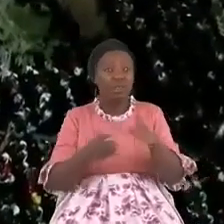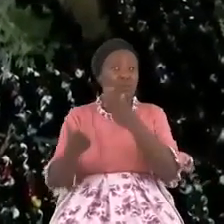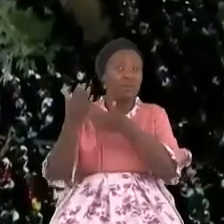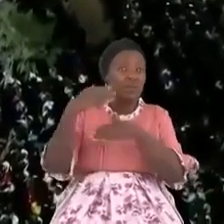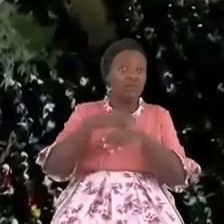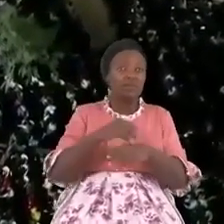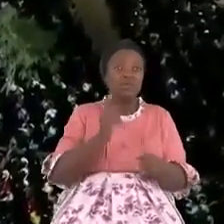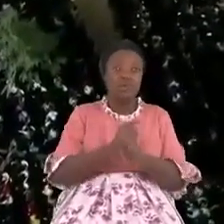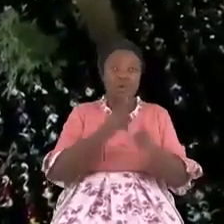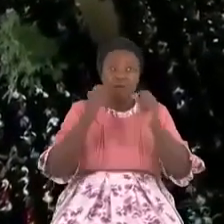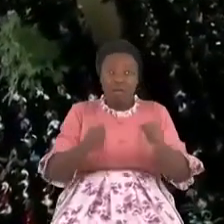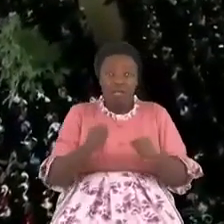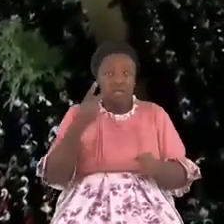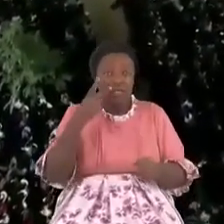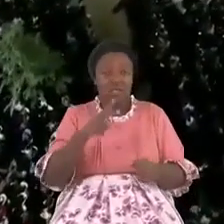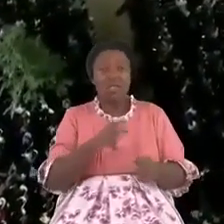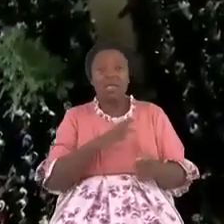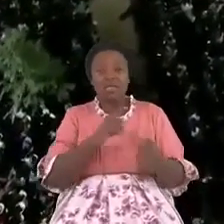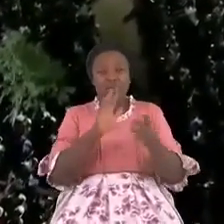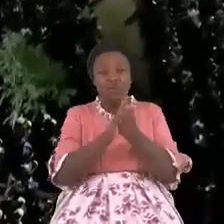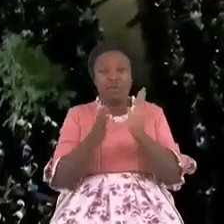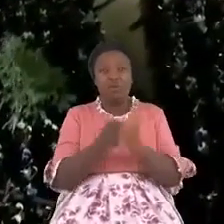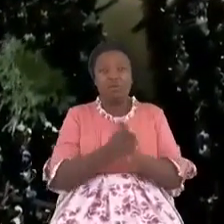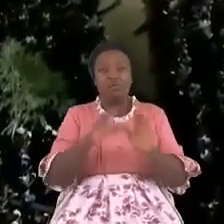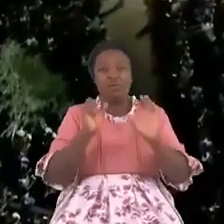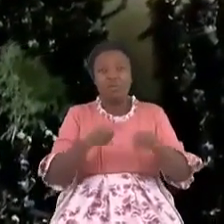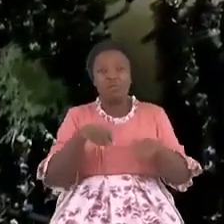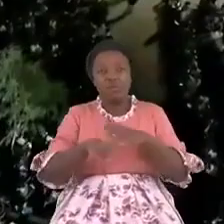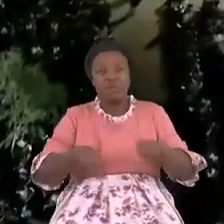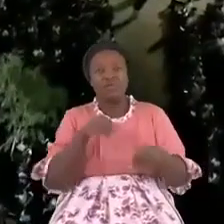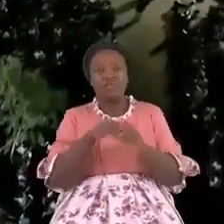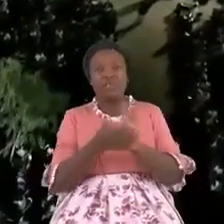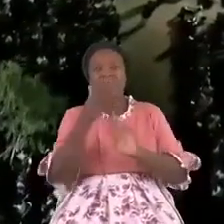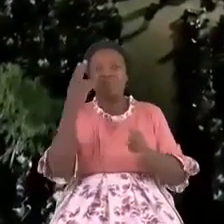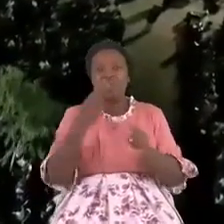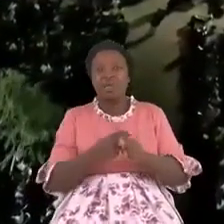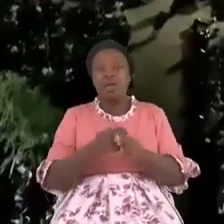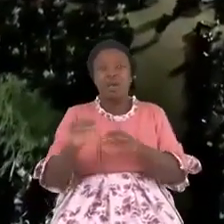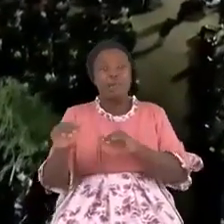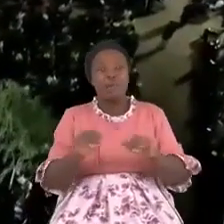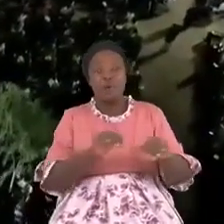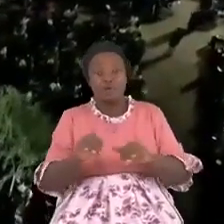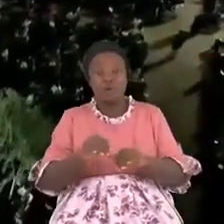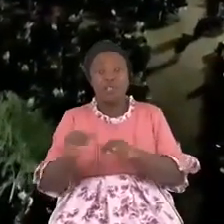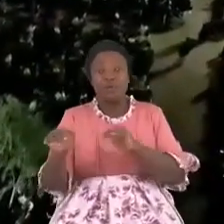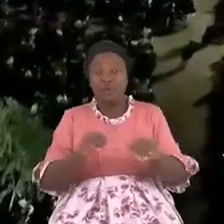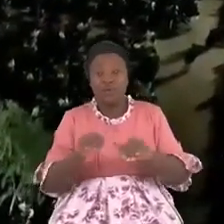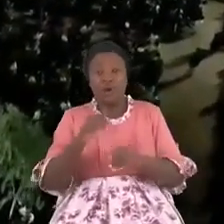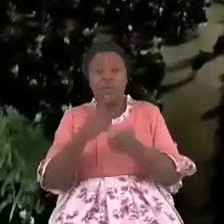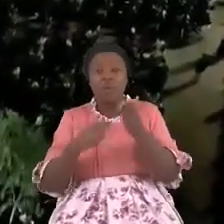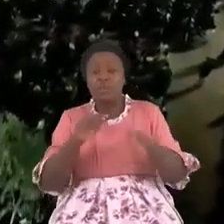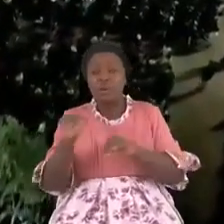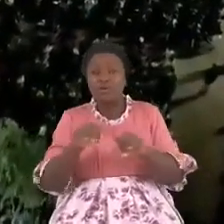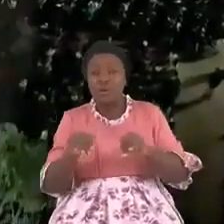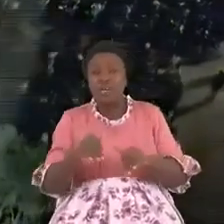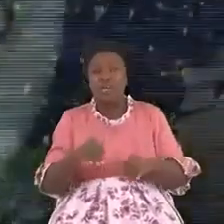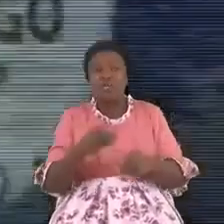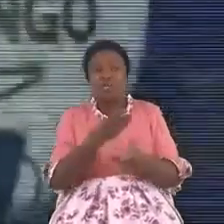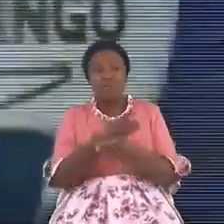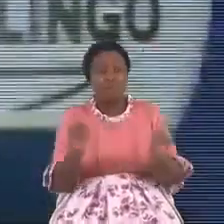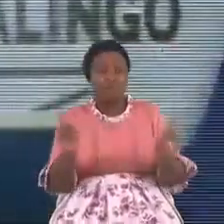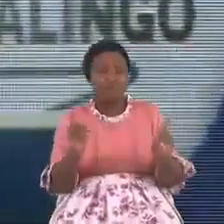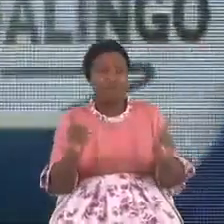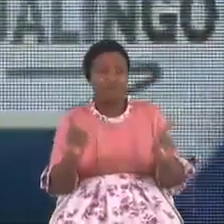a na-apụghị ime a ga-eme ya n'aha Jizọs. Okwu a na-arụpụta ọrụ, ọ na-arụpụta ọrụ, na-arụ ọrụ